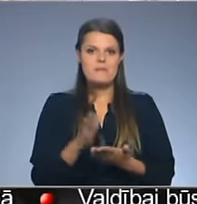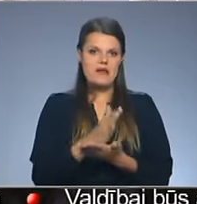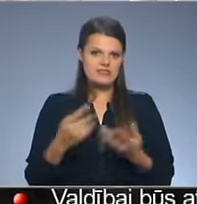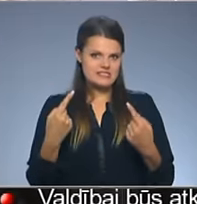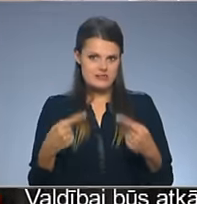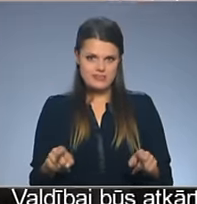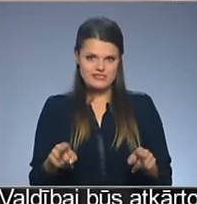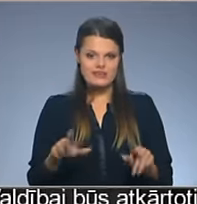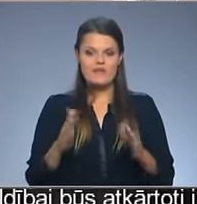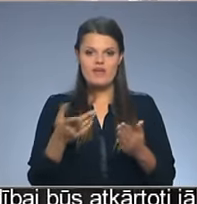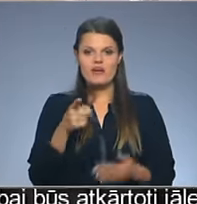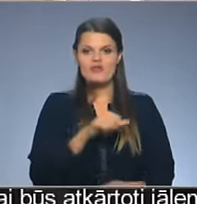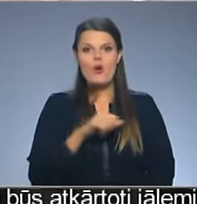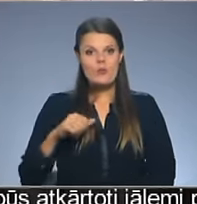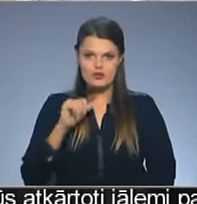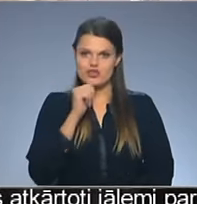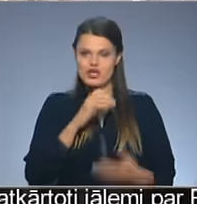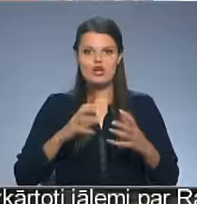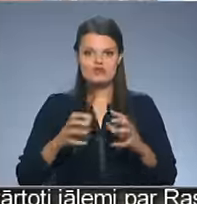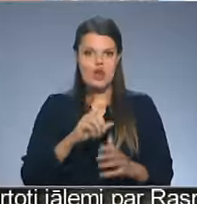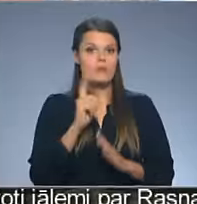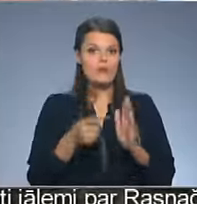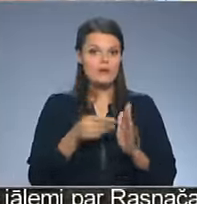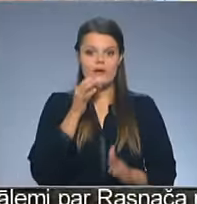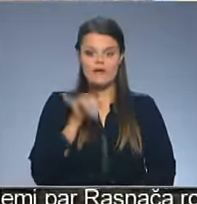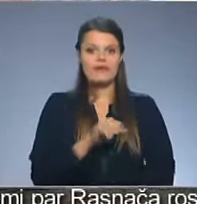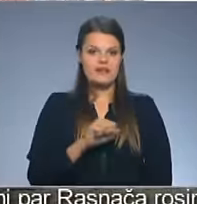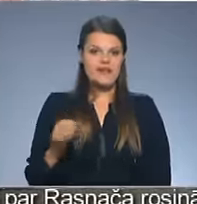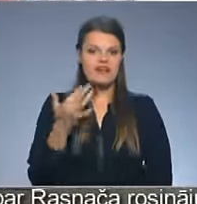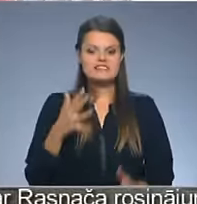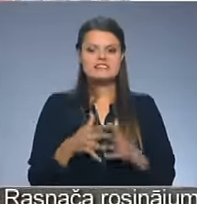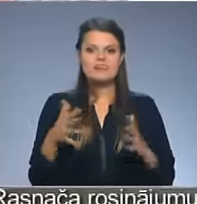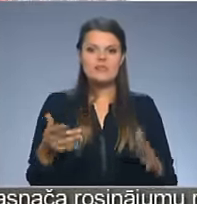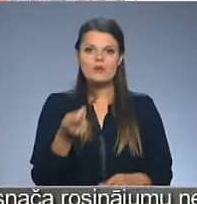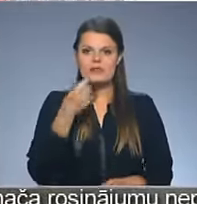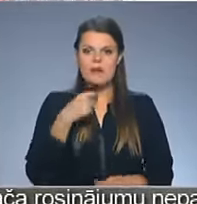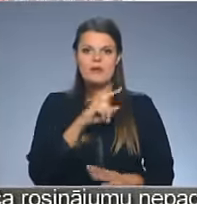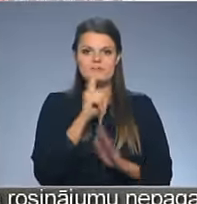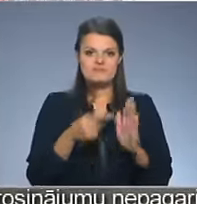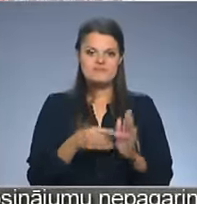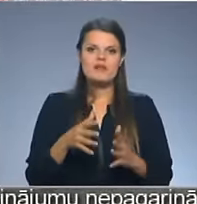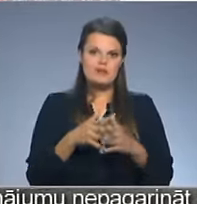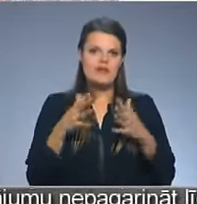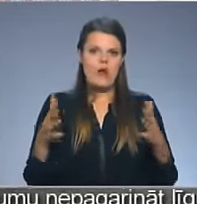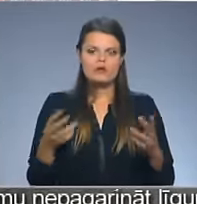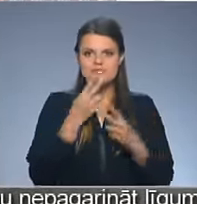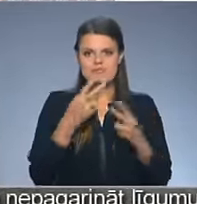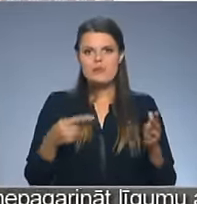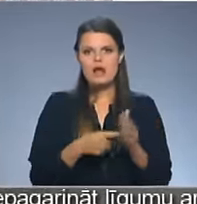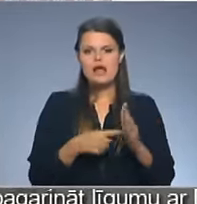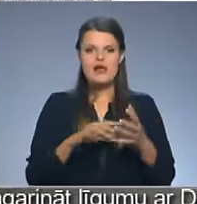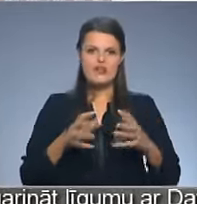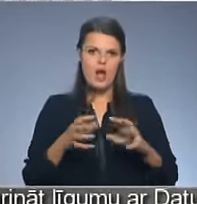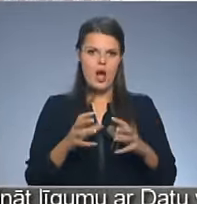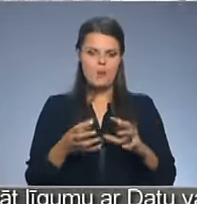citi. Vai tev pašai arī garšo āboli? Jā. Un cik daudz tu apēdi? Diezgan, skatoties kādi